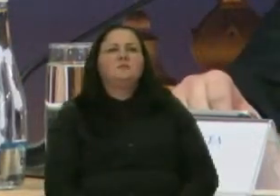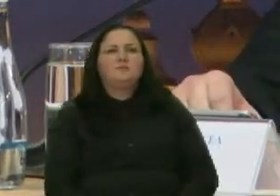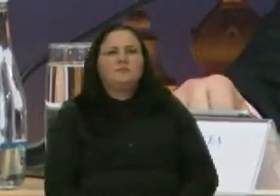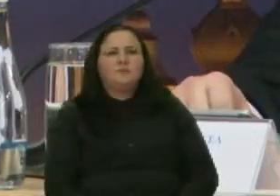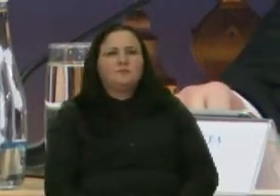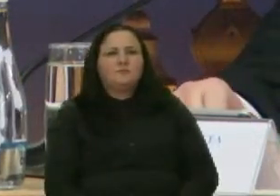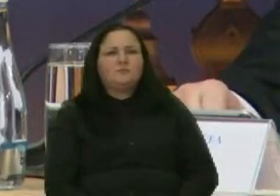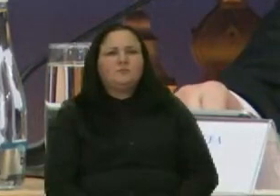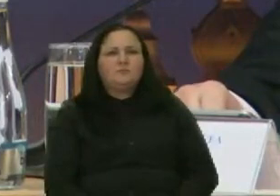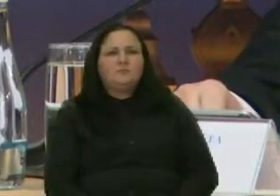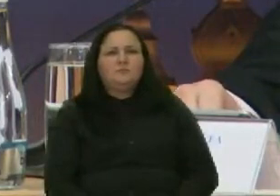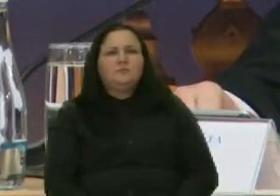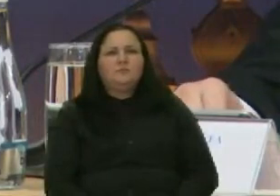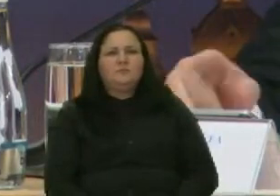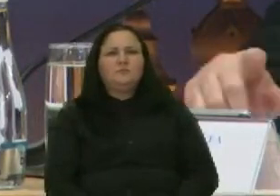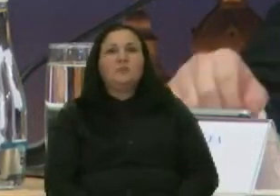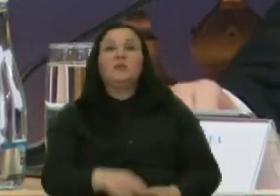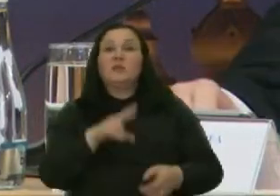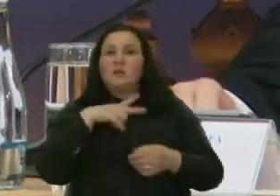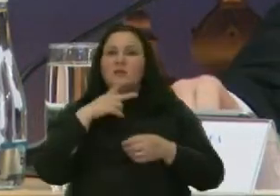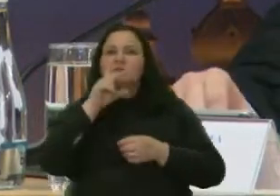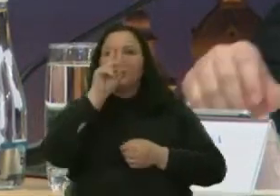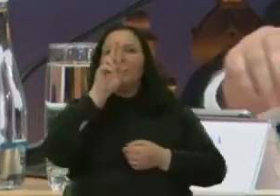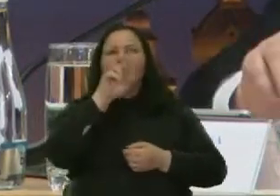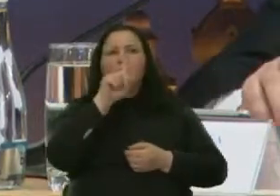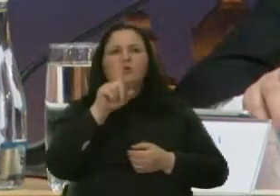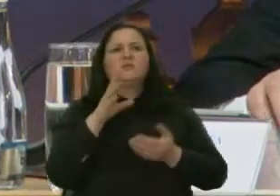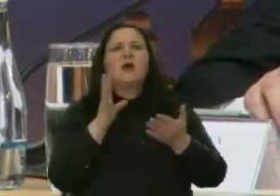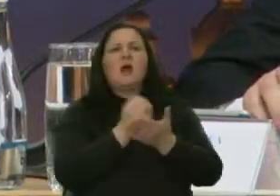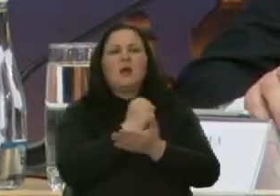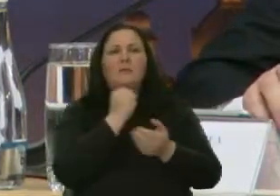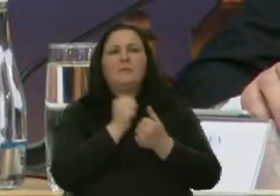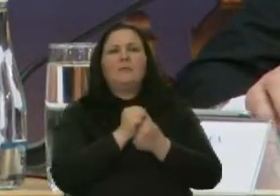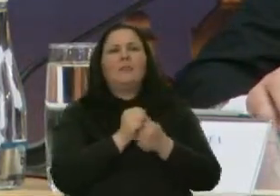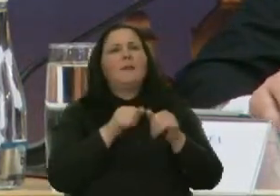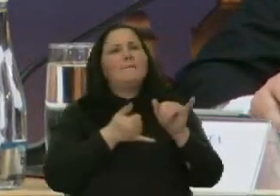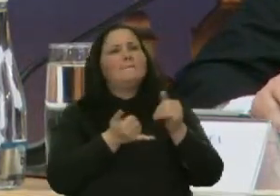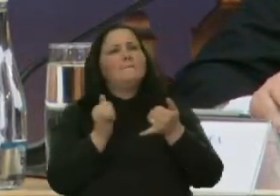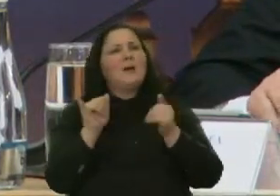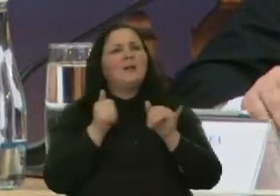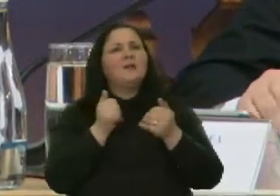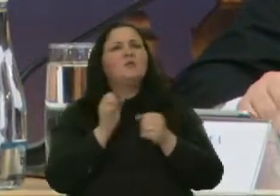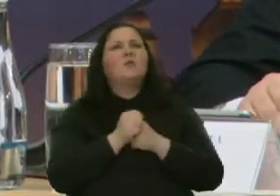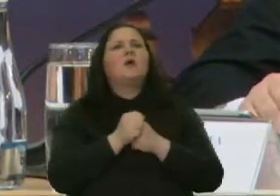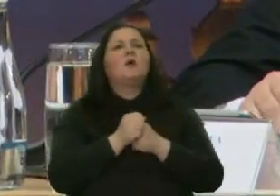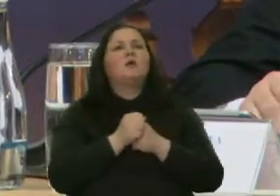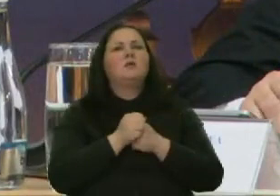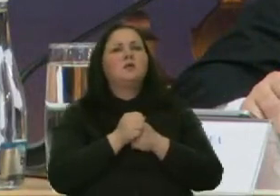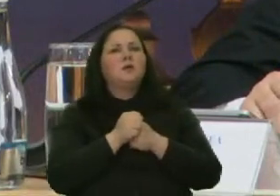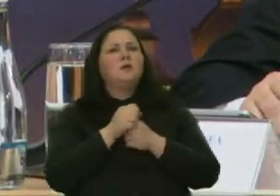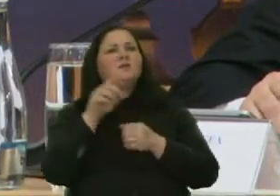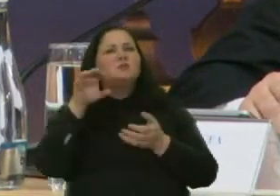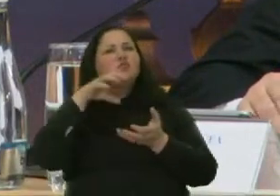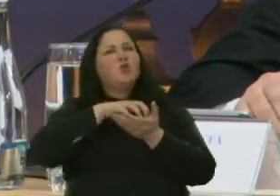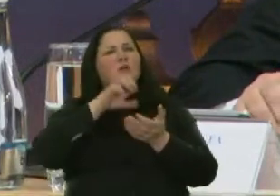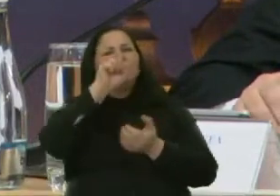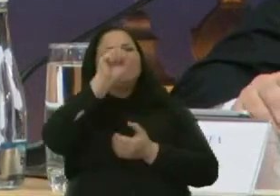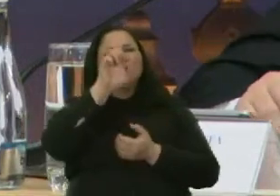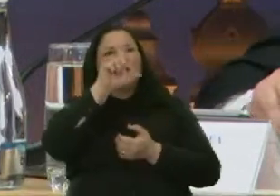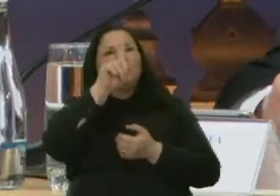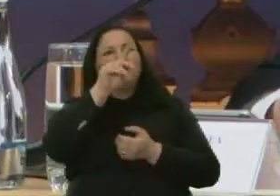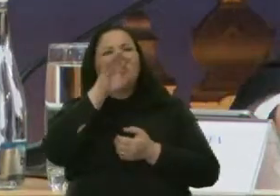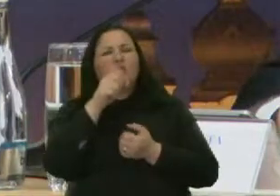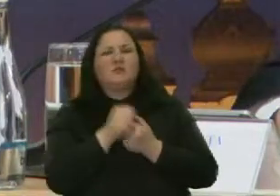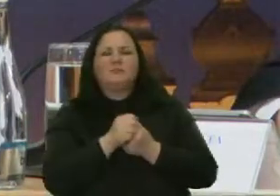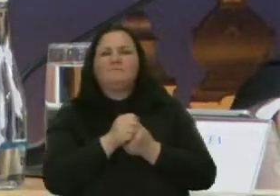ă Da avem pus aprobat în în în zonă patinoar olimpic în zona 25 octombrie baza sportivă selgross o asemenea